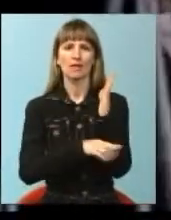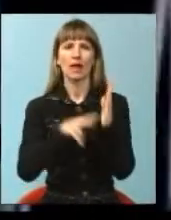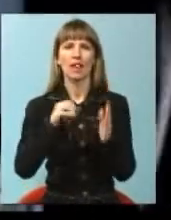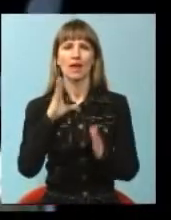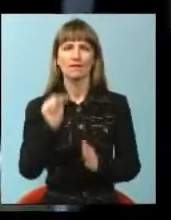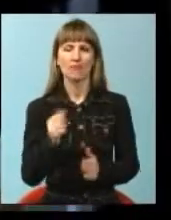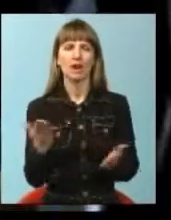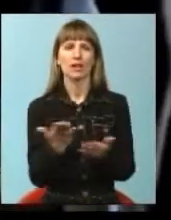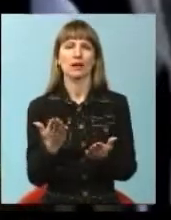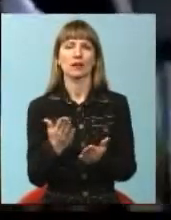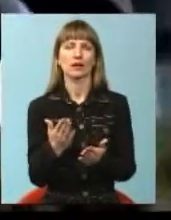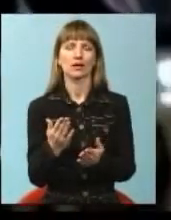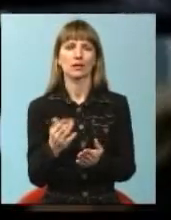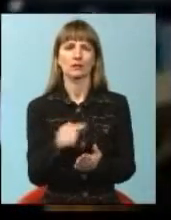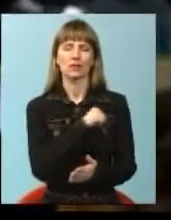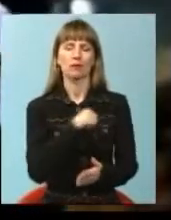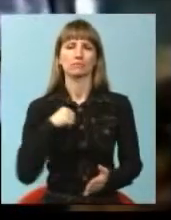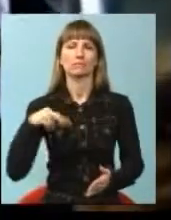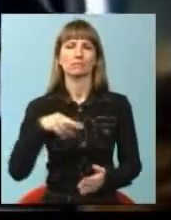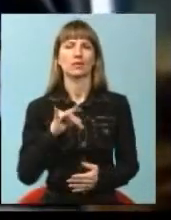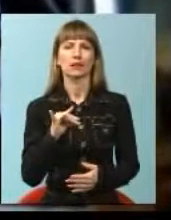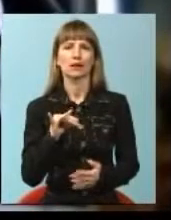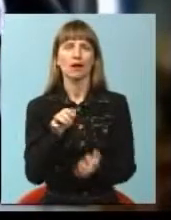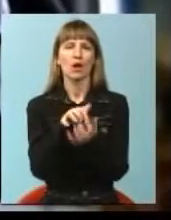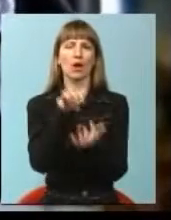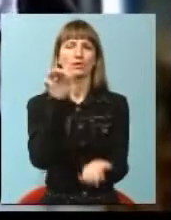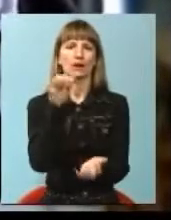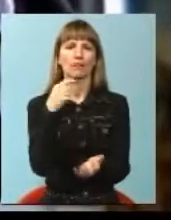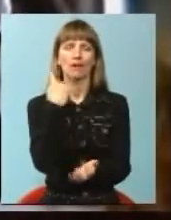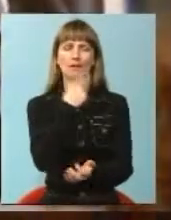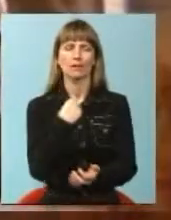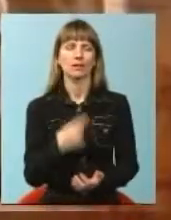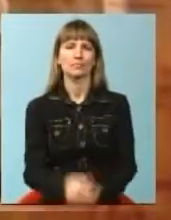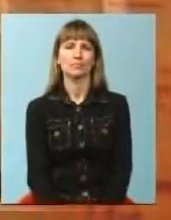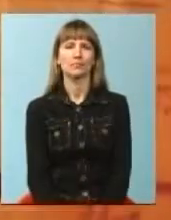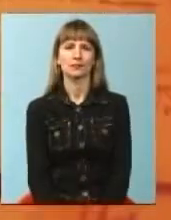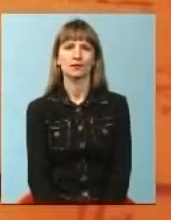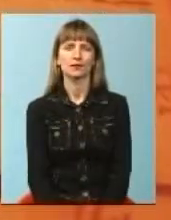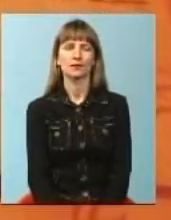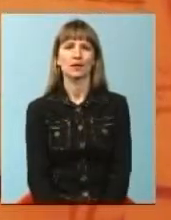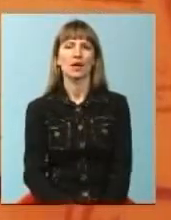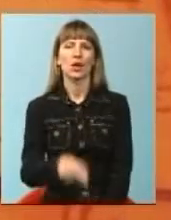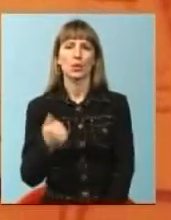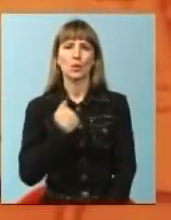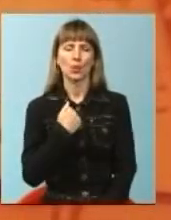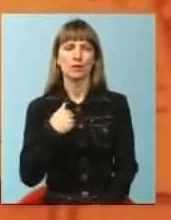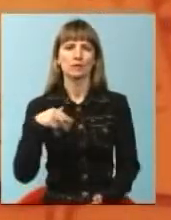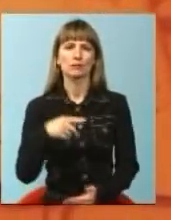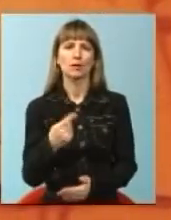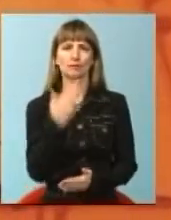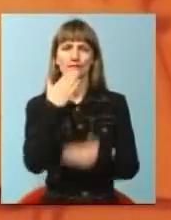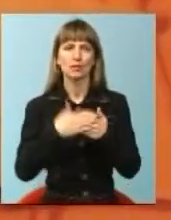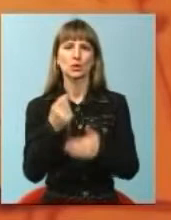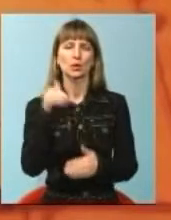лева, який самостійно пересувався та розкривав грудну клітину. До нас дійшло близько